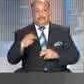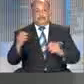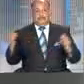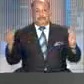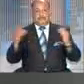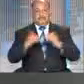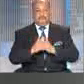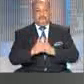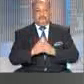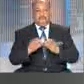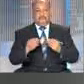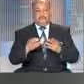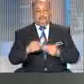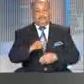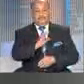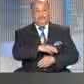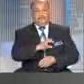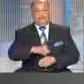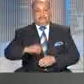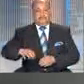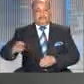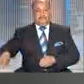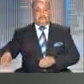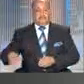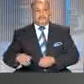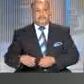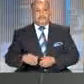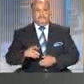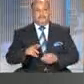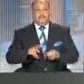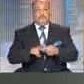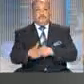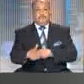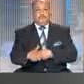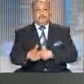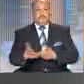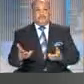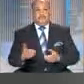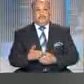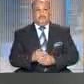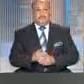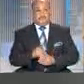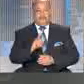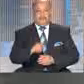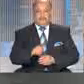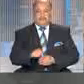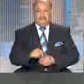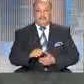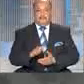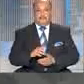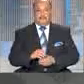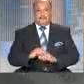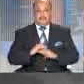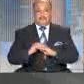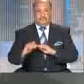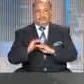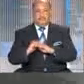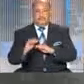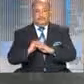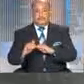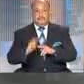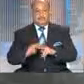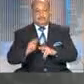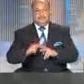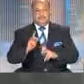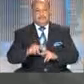لمواطني الجهتين الذين تكبدوا مشاق التنقل طويلا، ويسنده رجال أعمال ومستثمرون